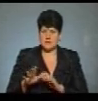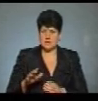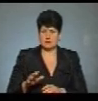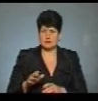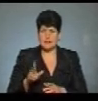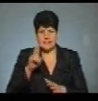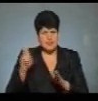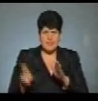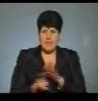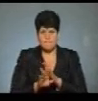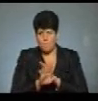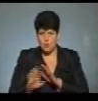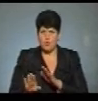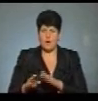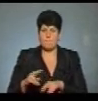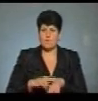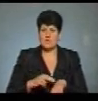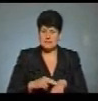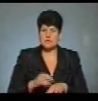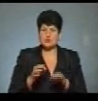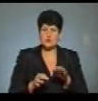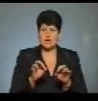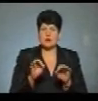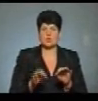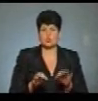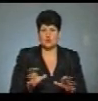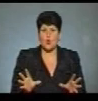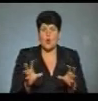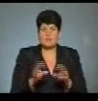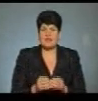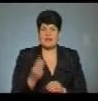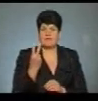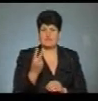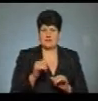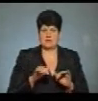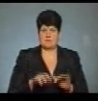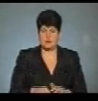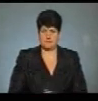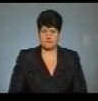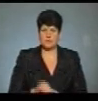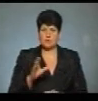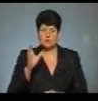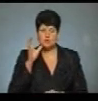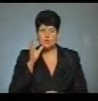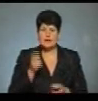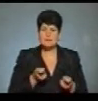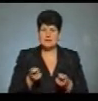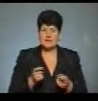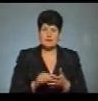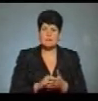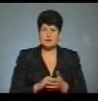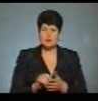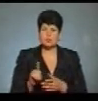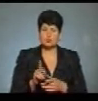непокора поліцейським». Суддя міськрайонного суду Роман Грицак об'єднав ці 2 справи в одну. Буду слухатися адміністративні матеріали